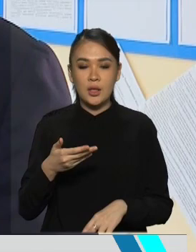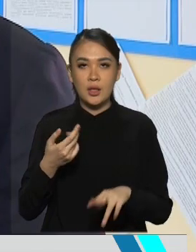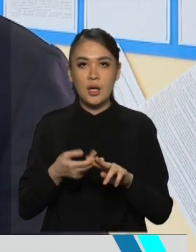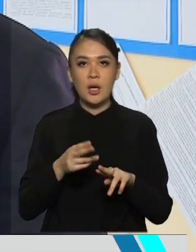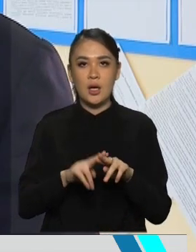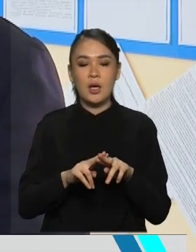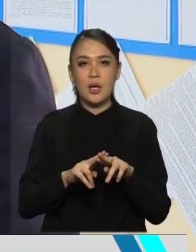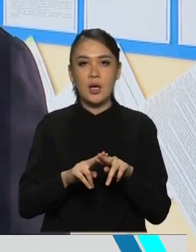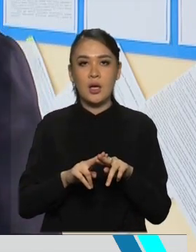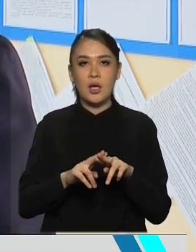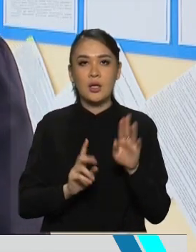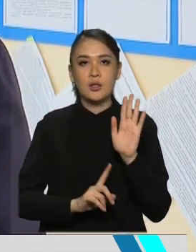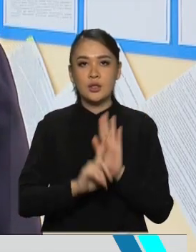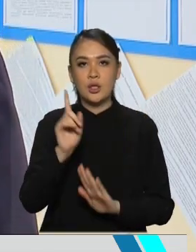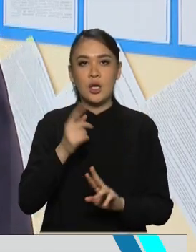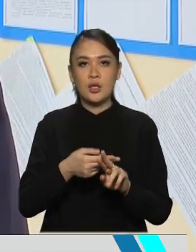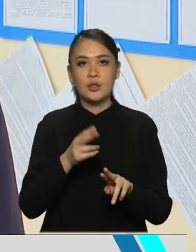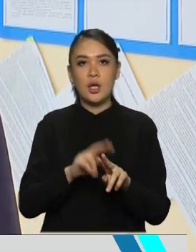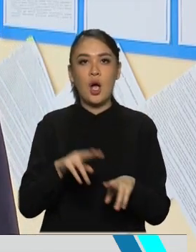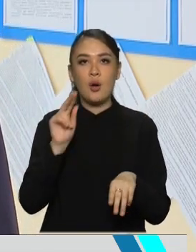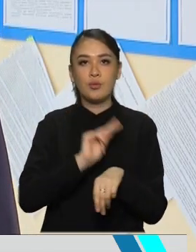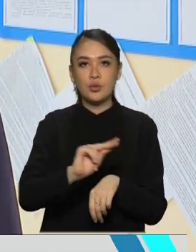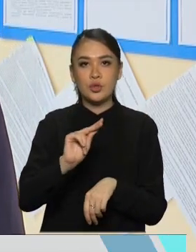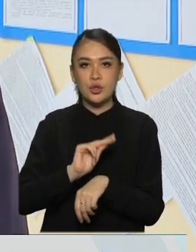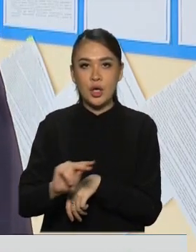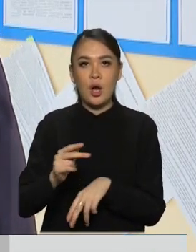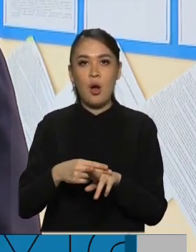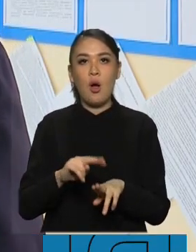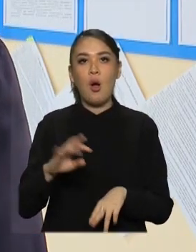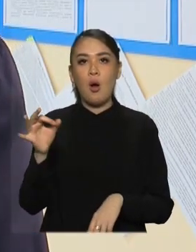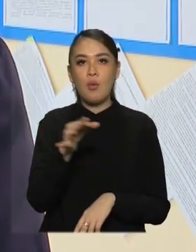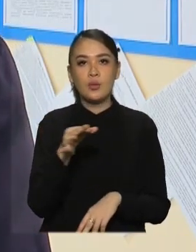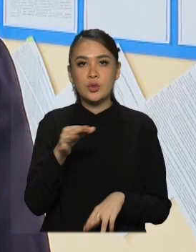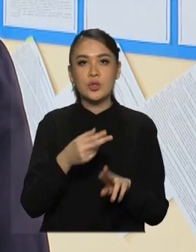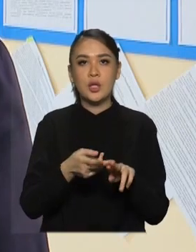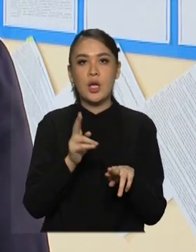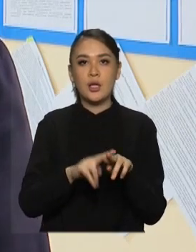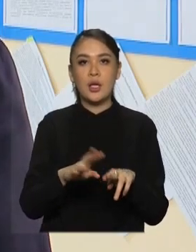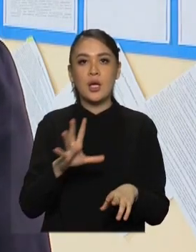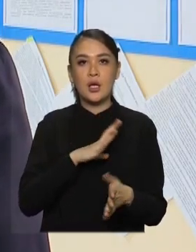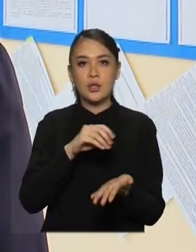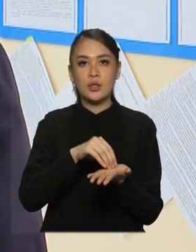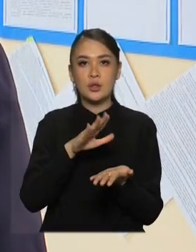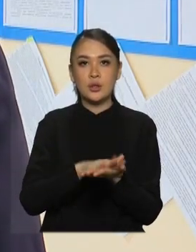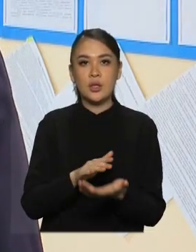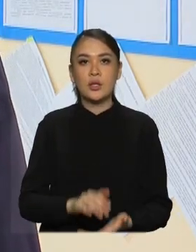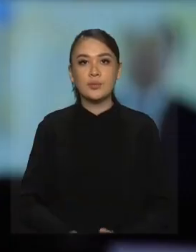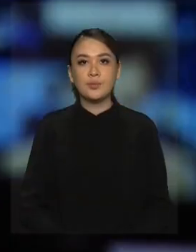операции именно им обучаем в области и, в принципе, видим неплохой результат.